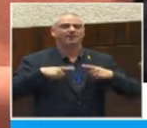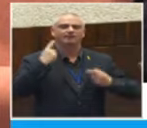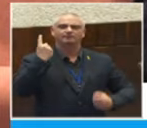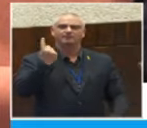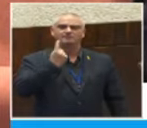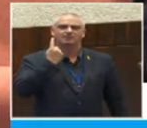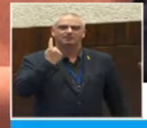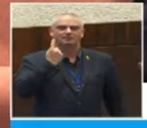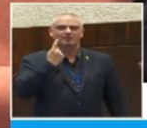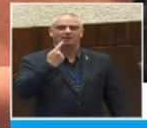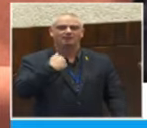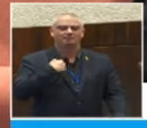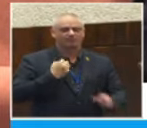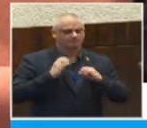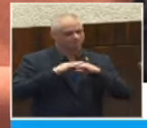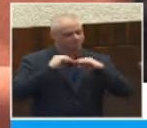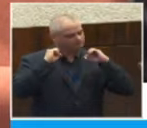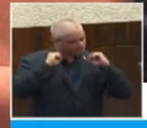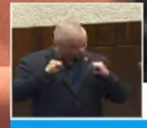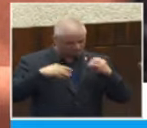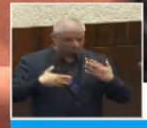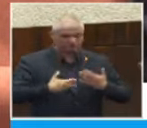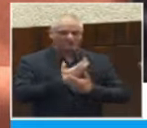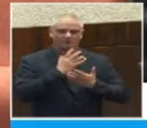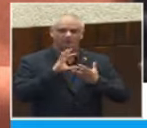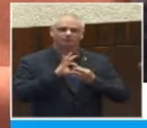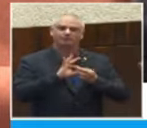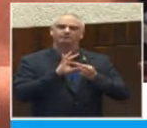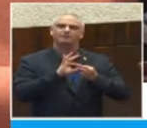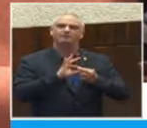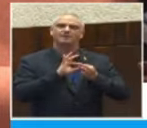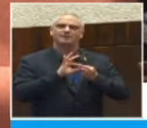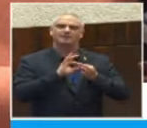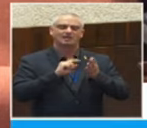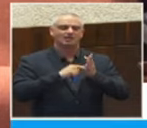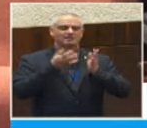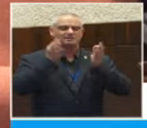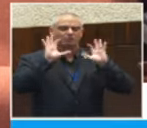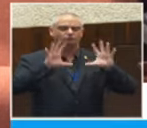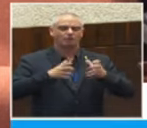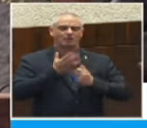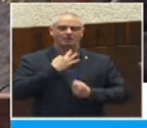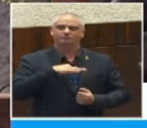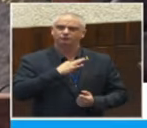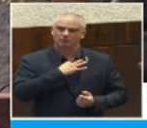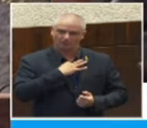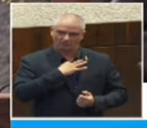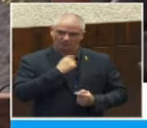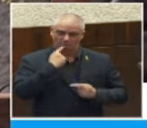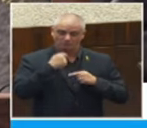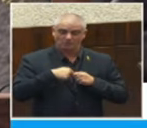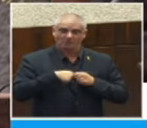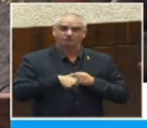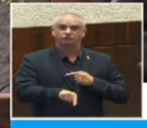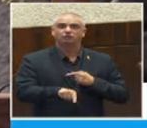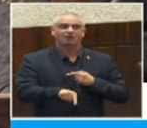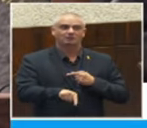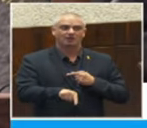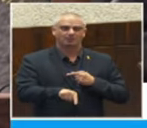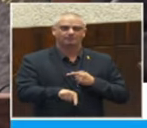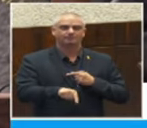וביצרנו מחדש את ברית הייעוד והייחוד של עמנו. השנה הישרנו